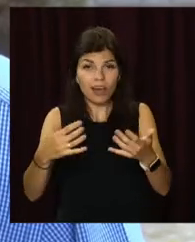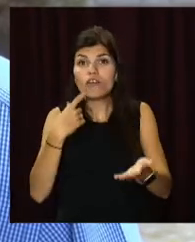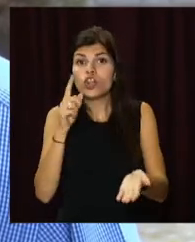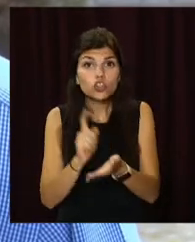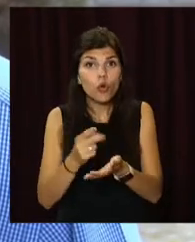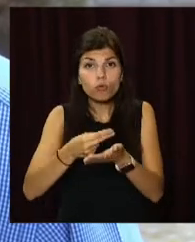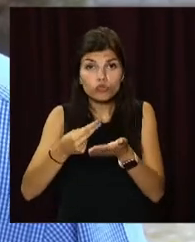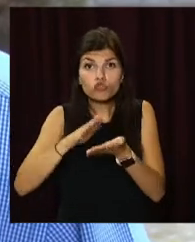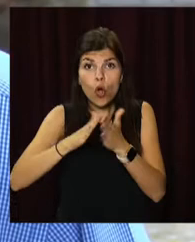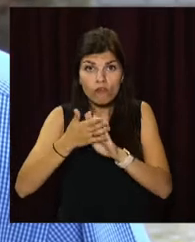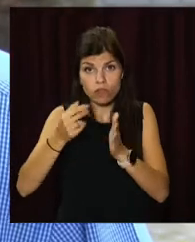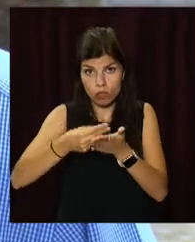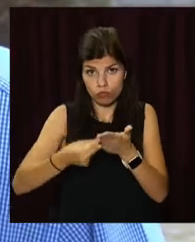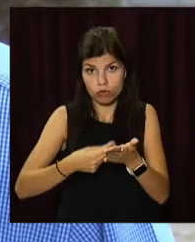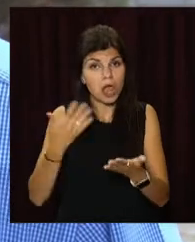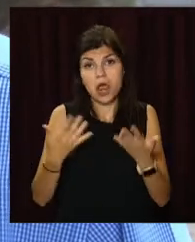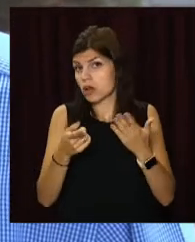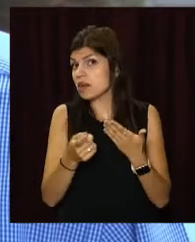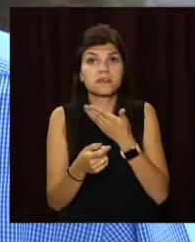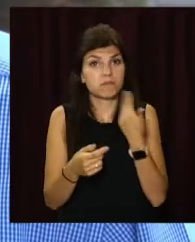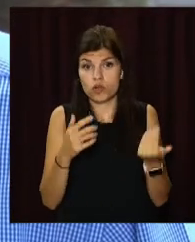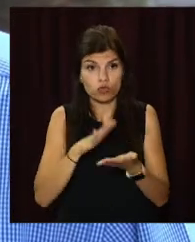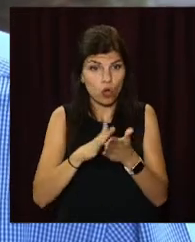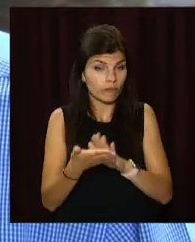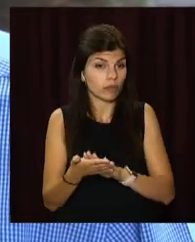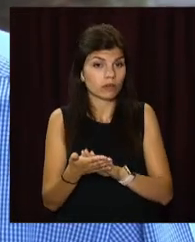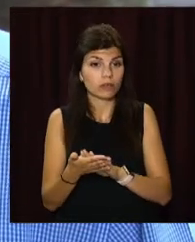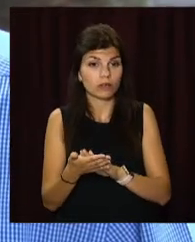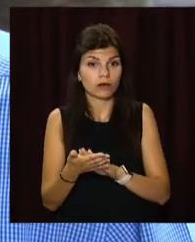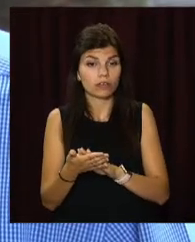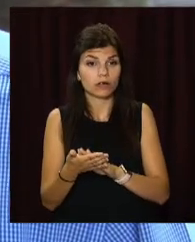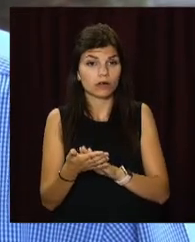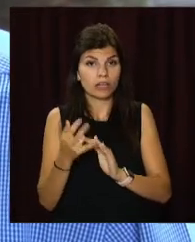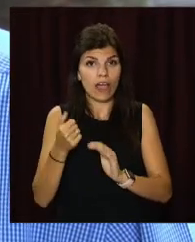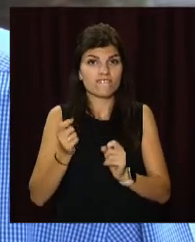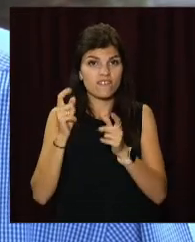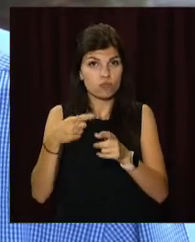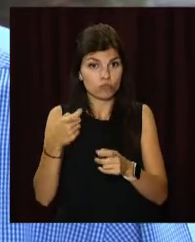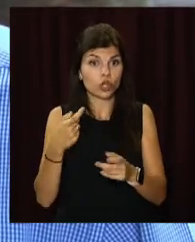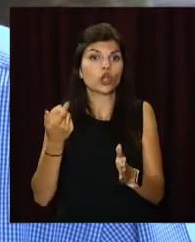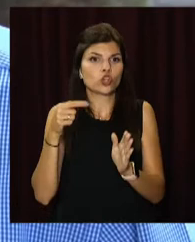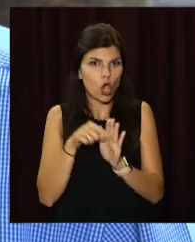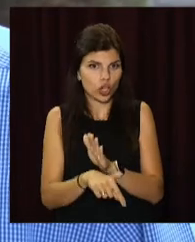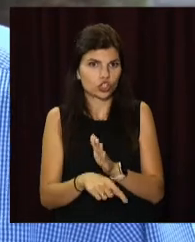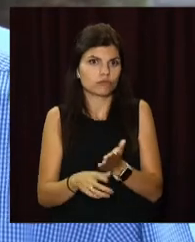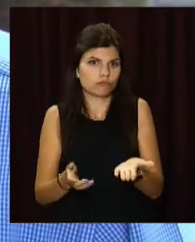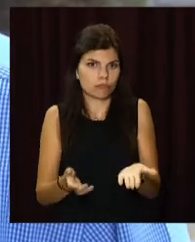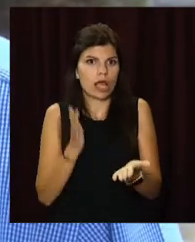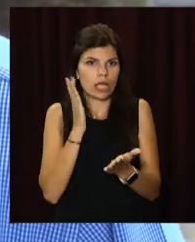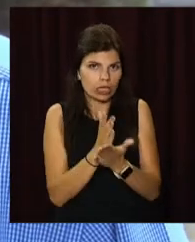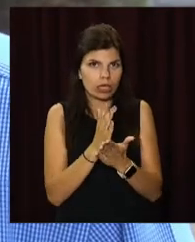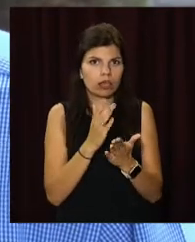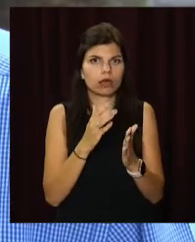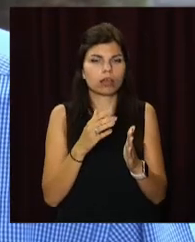договор на вывоз мусора. Если он не имеет этого договора на вывоз мусора, значит, тогда есть